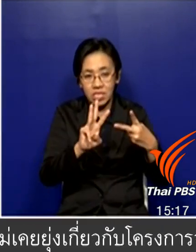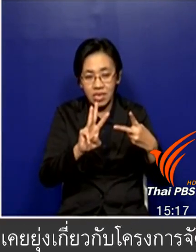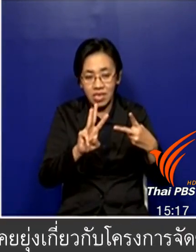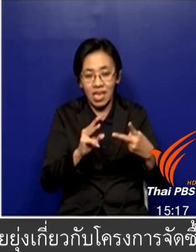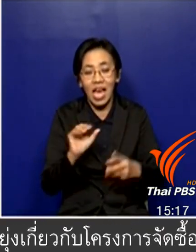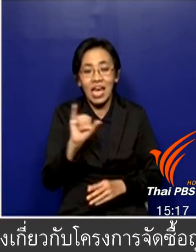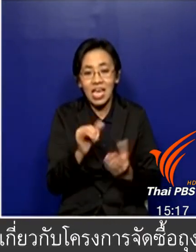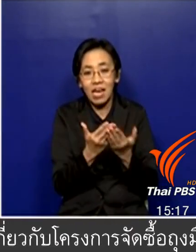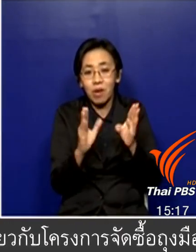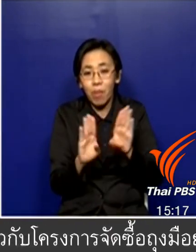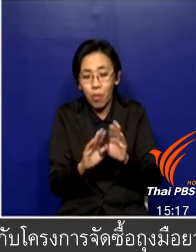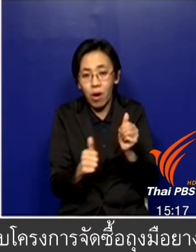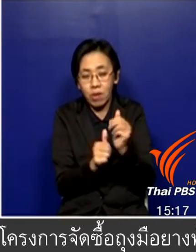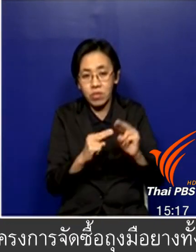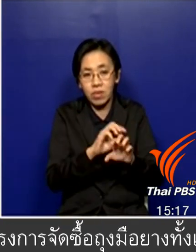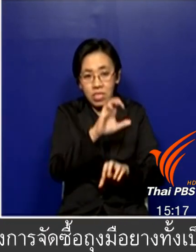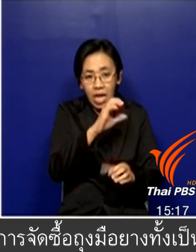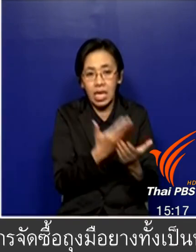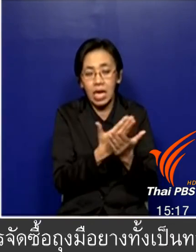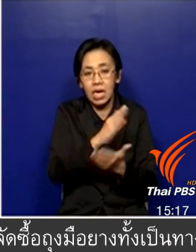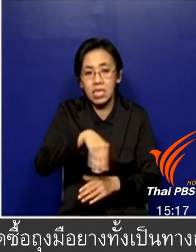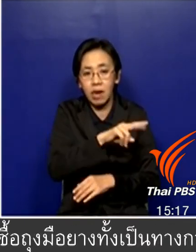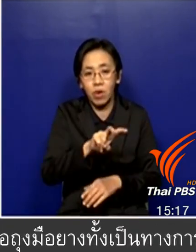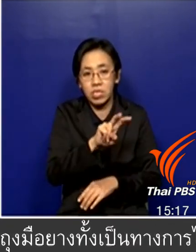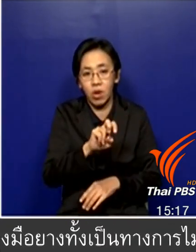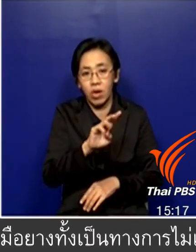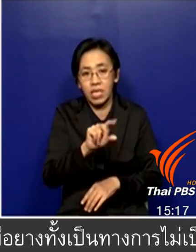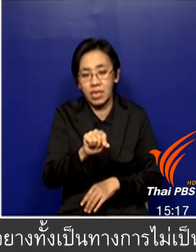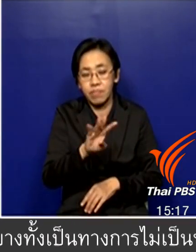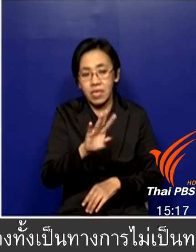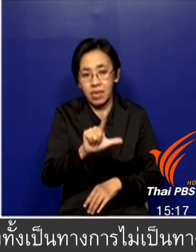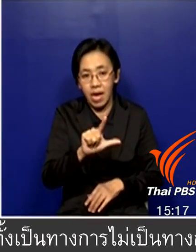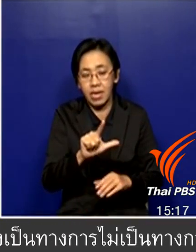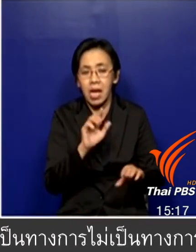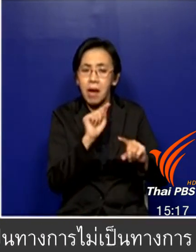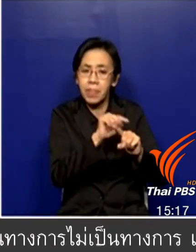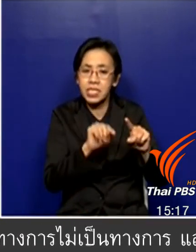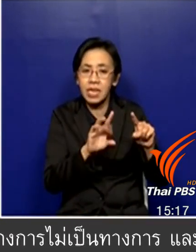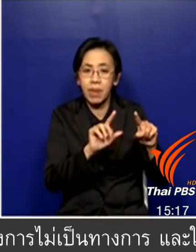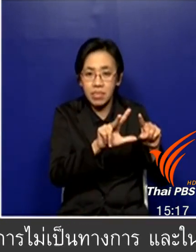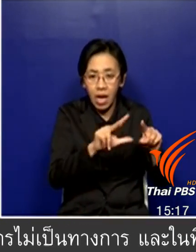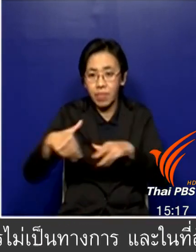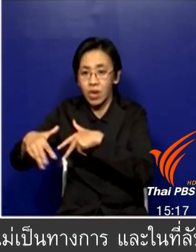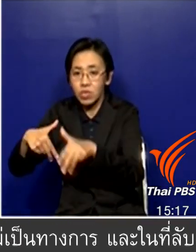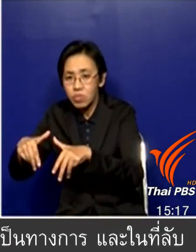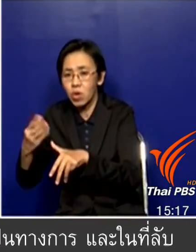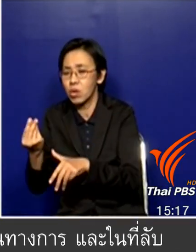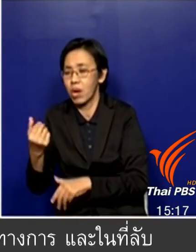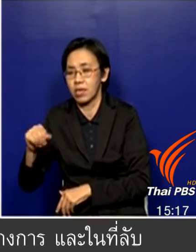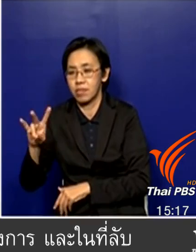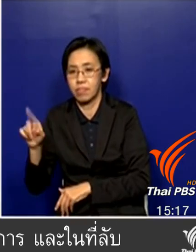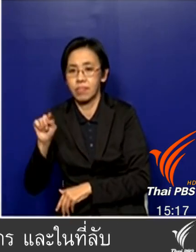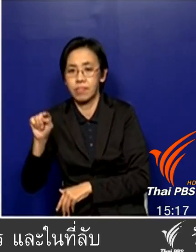เครอยาดในไิพล 224 ลานบาทหรอ 83%ตกถึงมือชาวบ้านแค่ 17% เทานั้